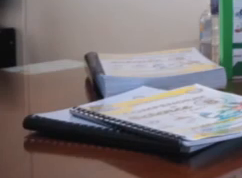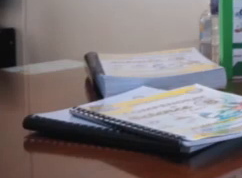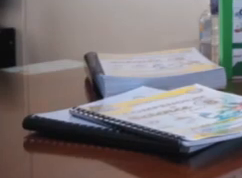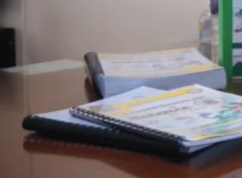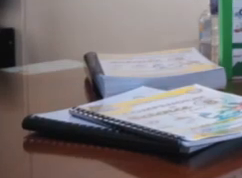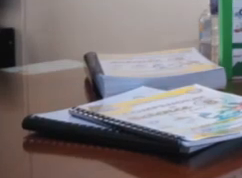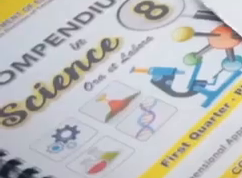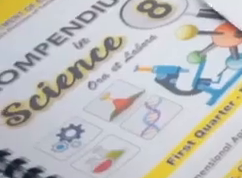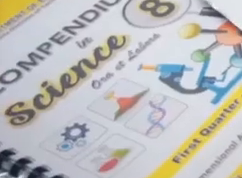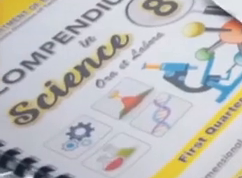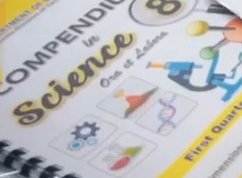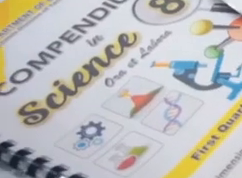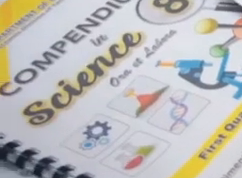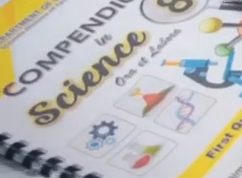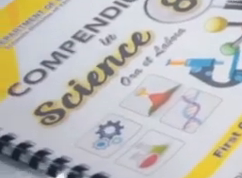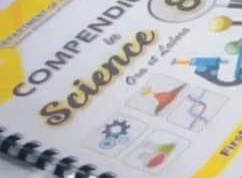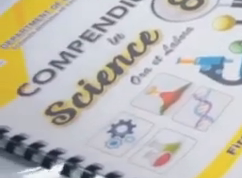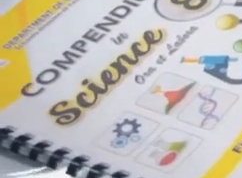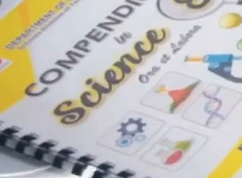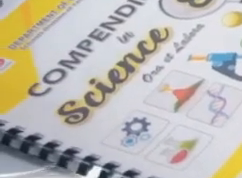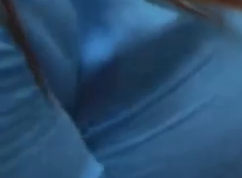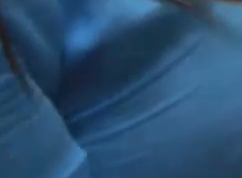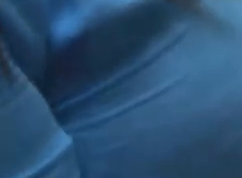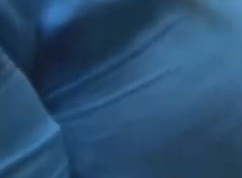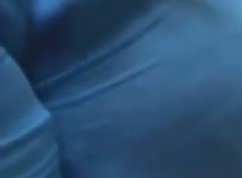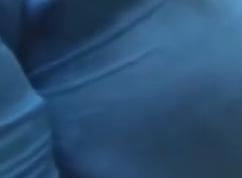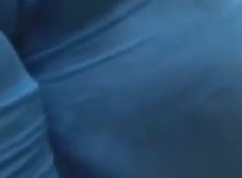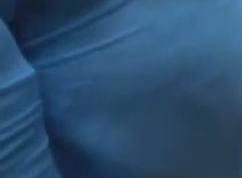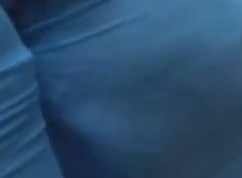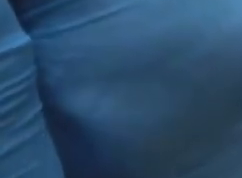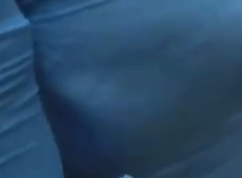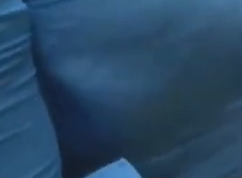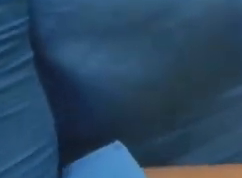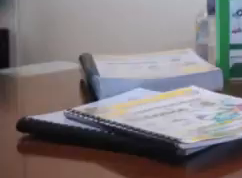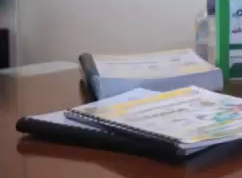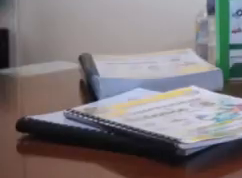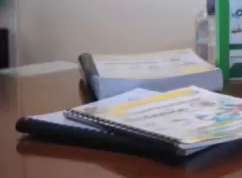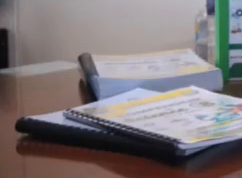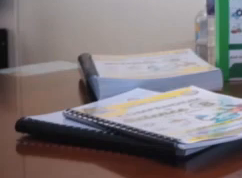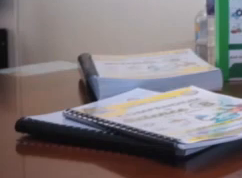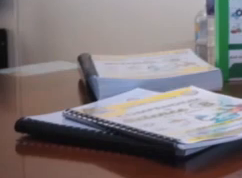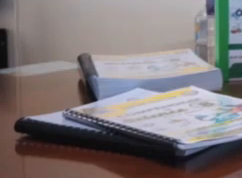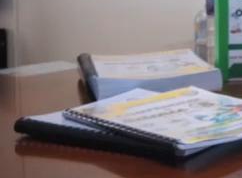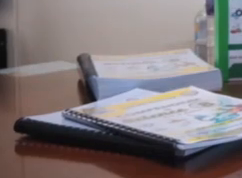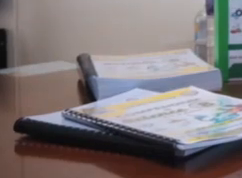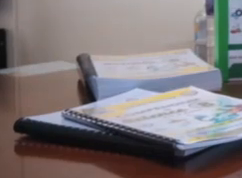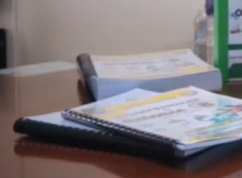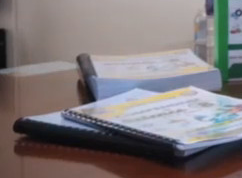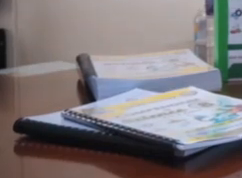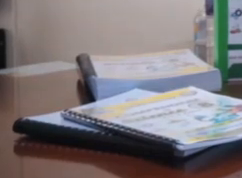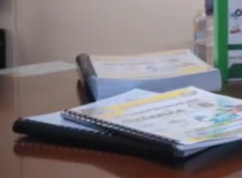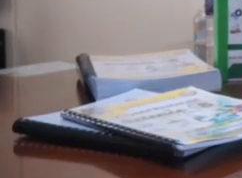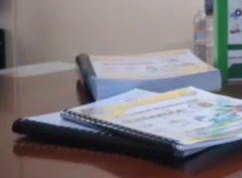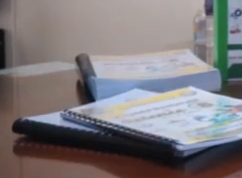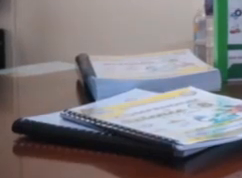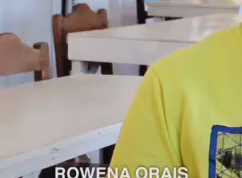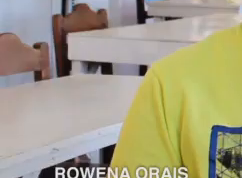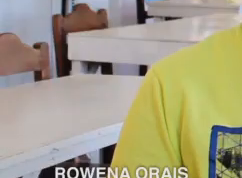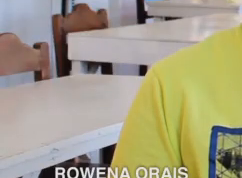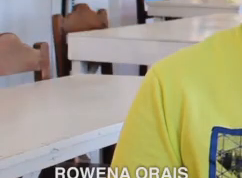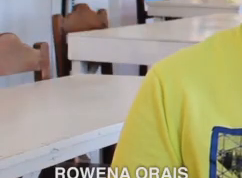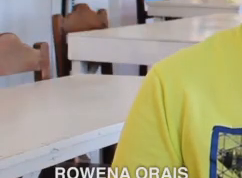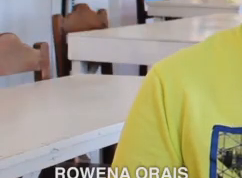kung paano namin may pagpatuloy ang edukasyon ng inyong mga anak. Kaya po, magtiwala lamang po tayo sa